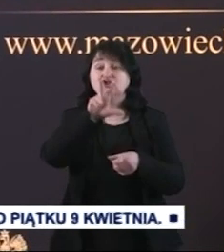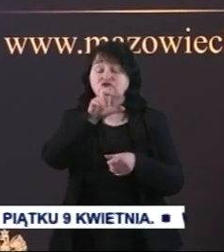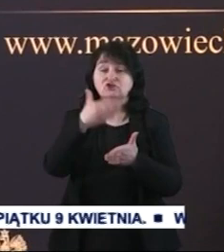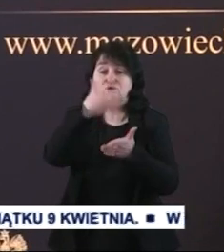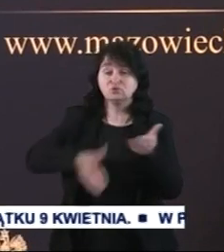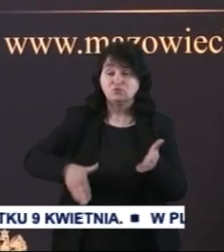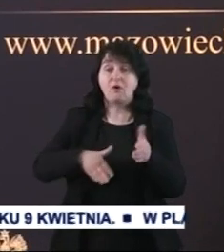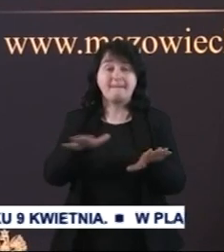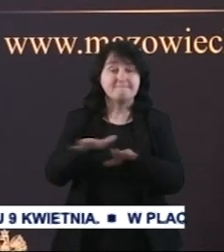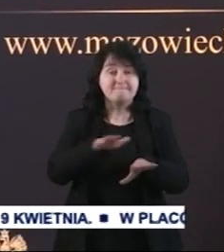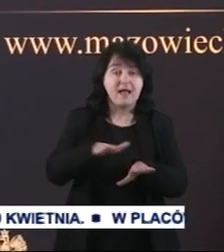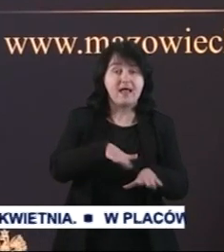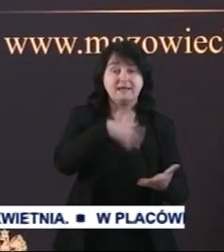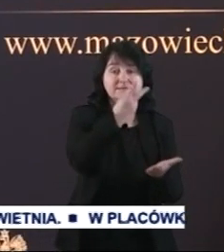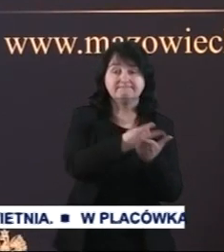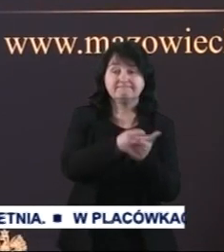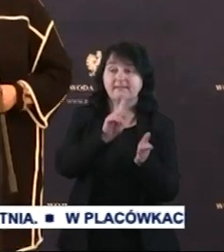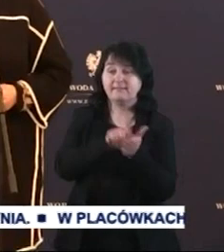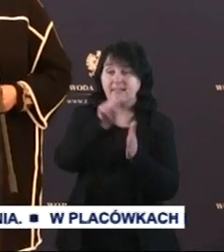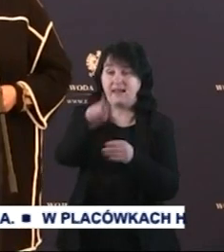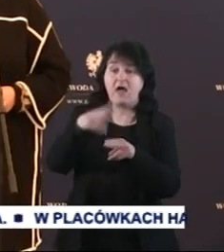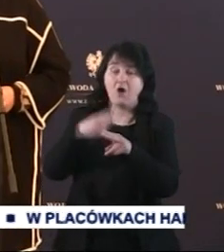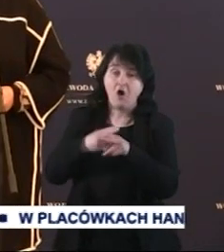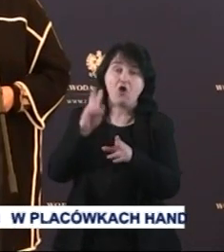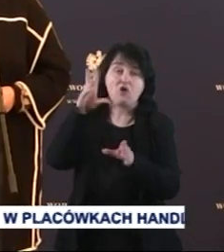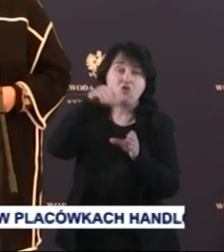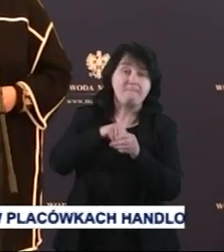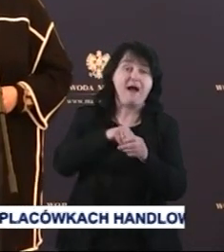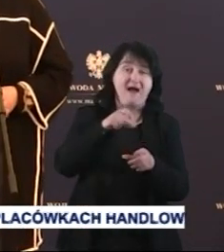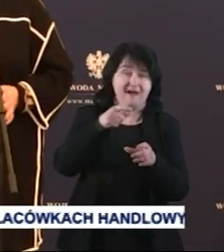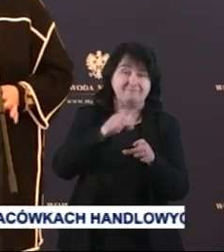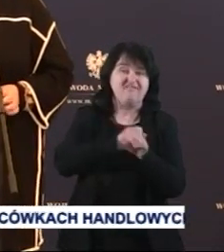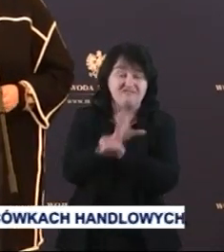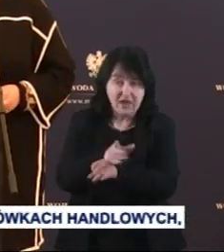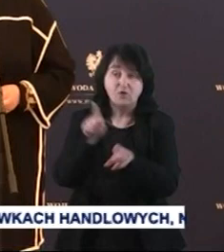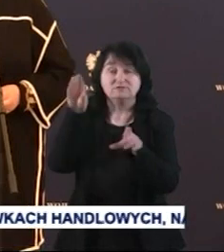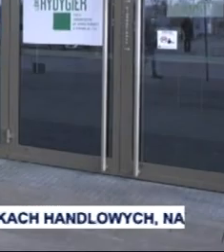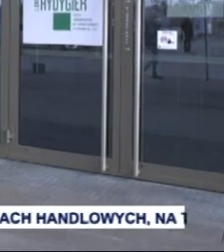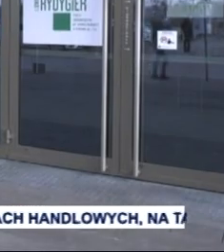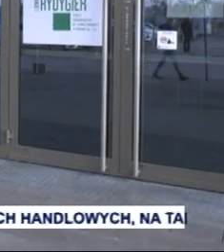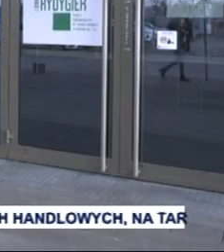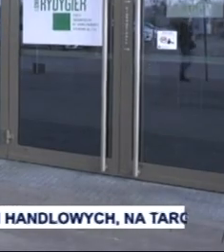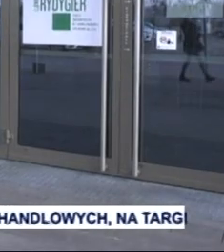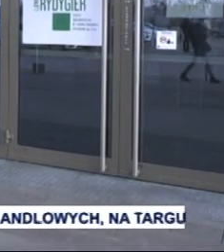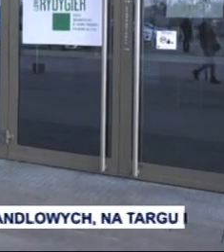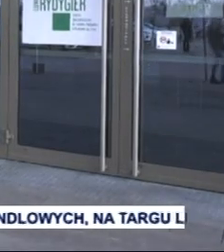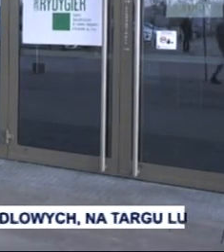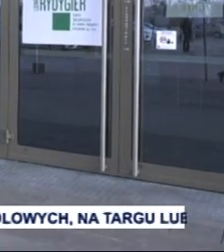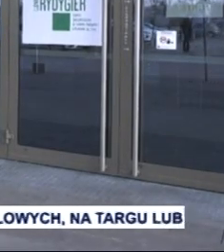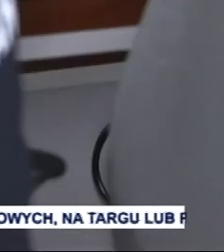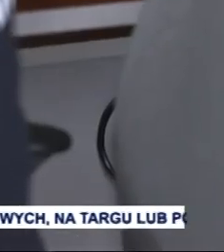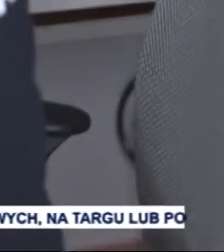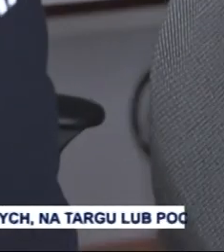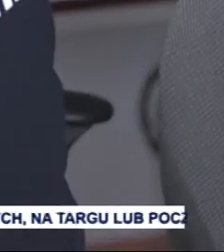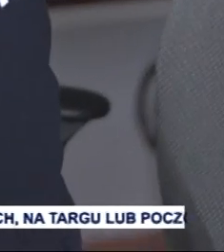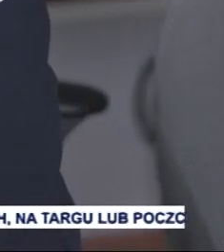miejsc dla pacjentów z COVID-em, w tym 80 miejsc respiratorowych. Szpital został otwarty w połowie